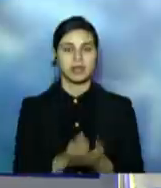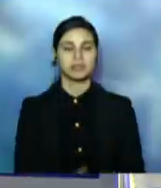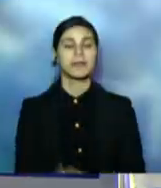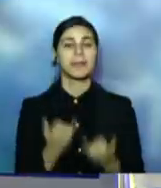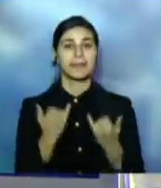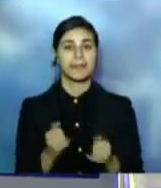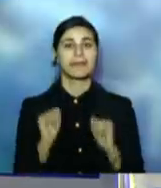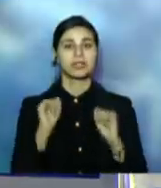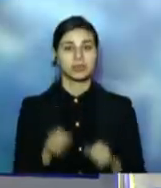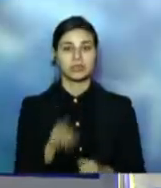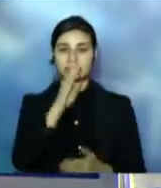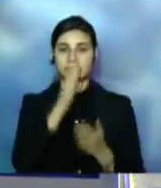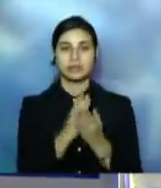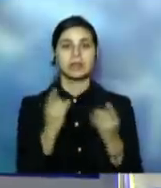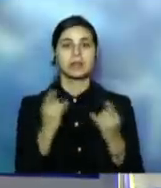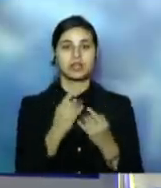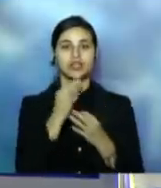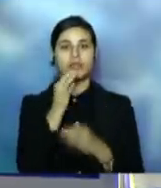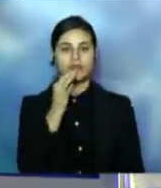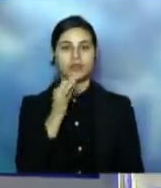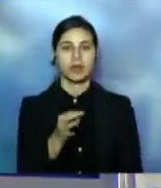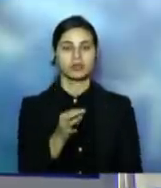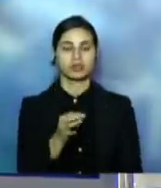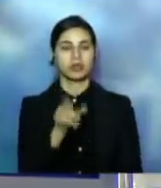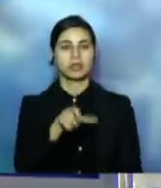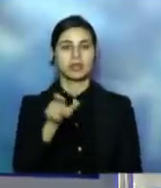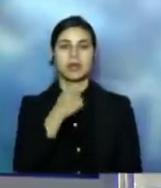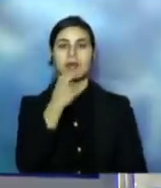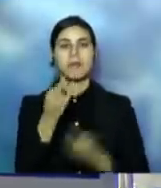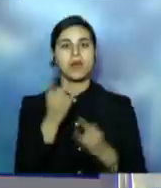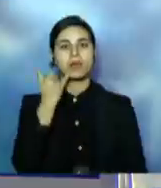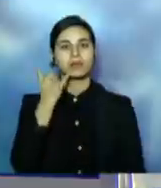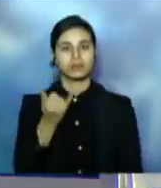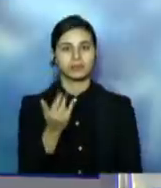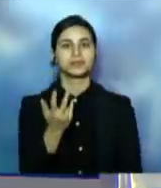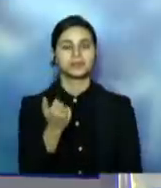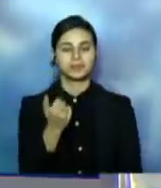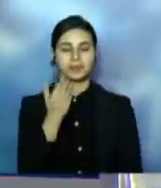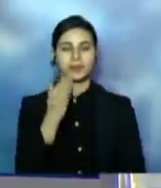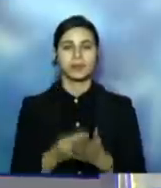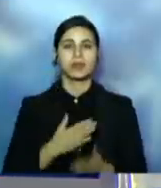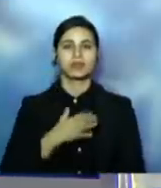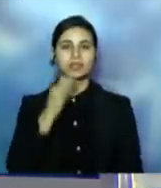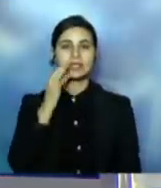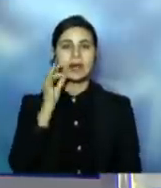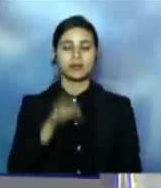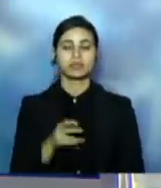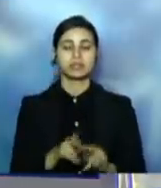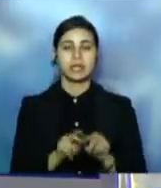გვაქვს შესაძლებლობა პირდაპირ ეთერშიც უპასუხოთ მაყურებელს, იმიტომ რომ ჩვენი უნიკალური გამოცდილება, რომელიც